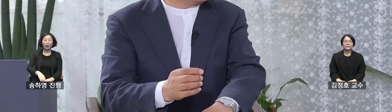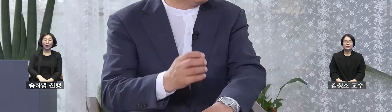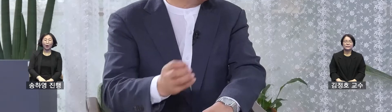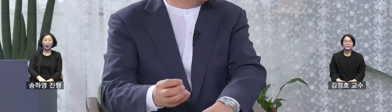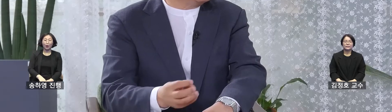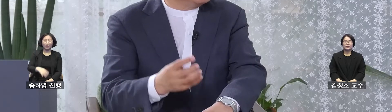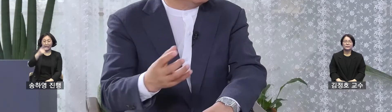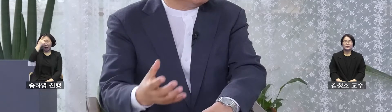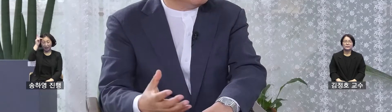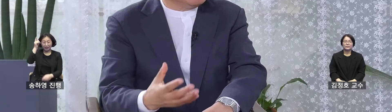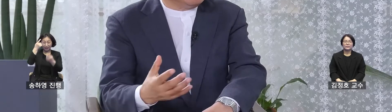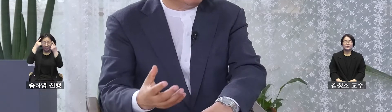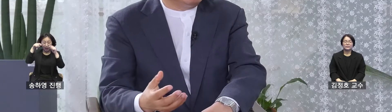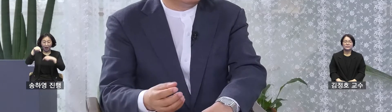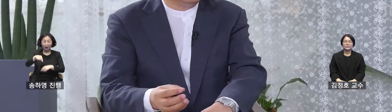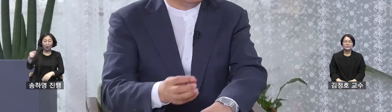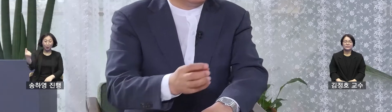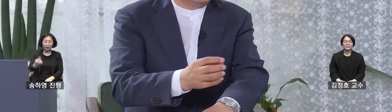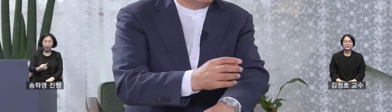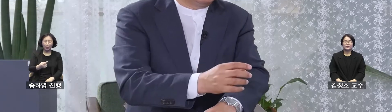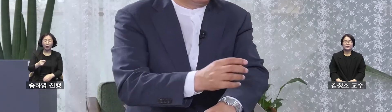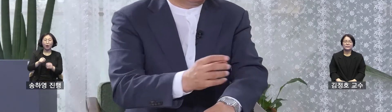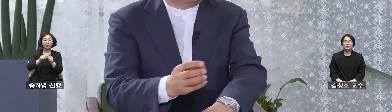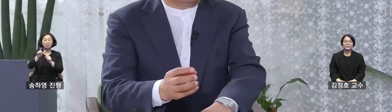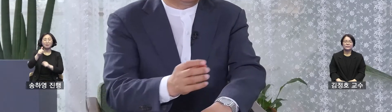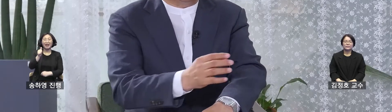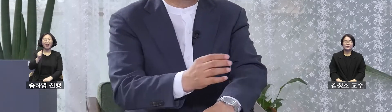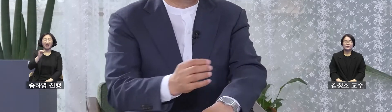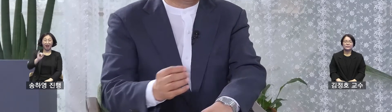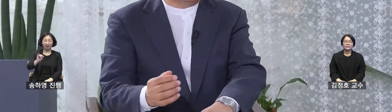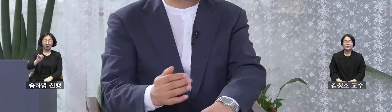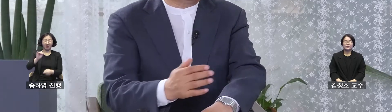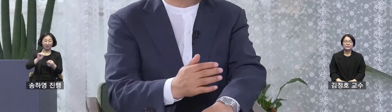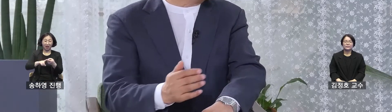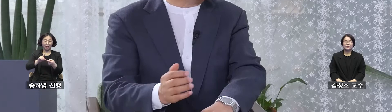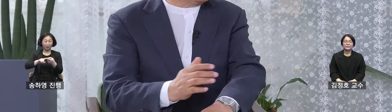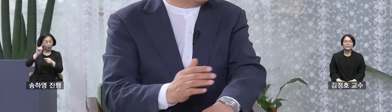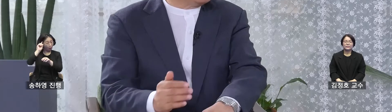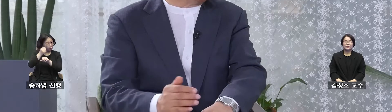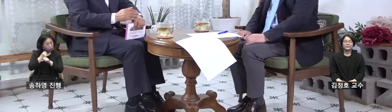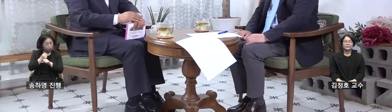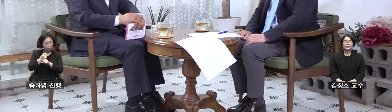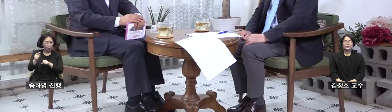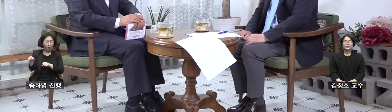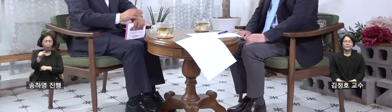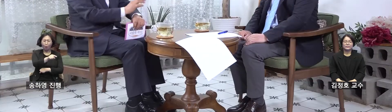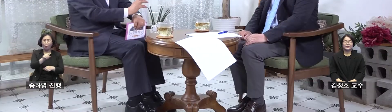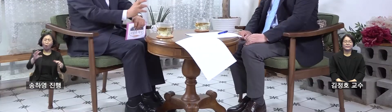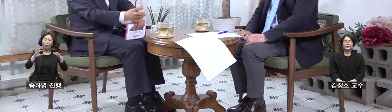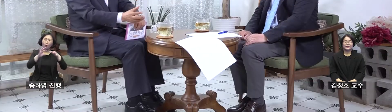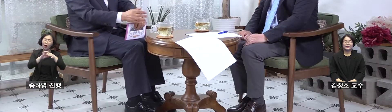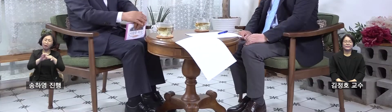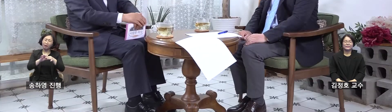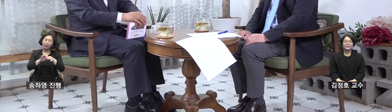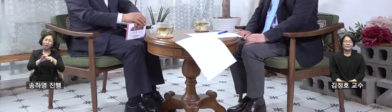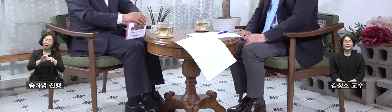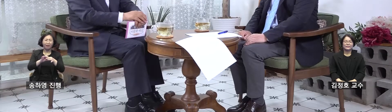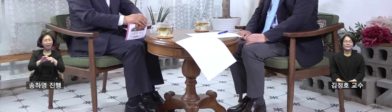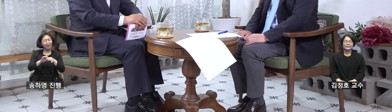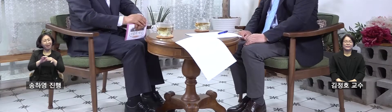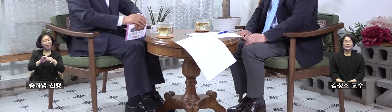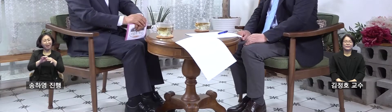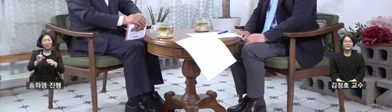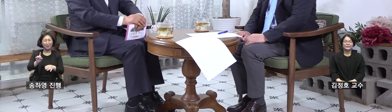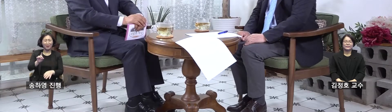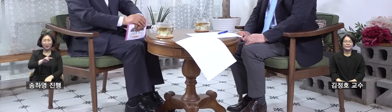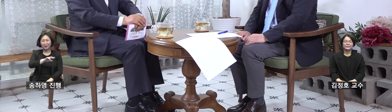주로 이제 인공지능 분야를 네. 해요. 뭐 연관이 전혀 없다고 볼 수는 없겠지만 네, 네. 그렇게 전환된 계기가